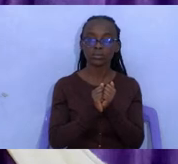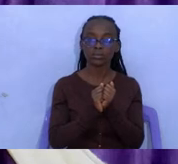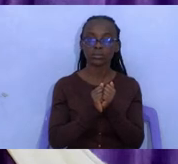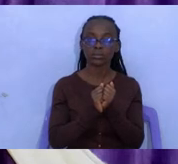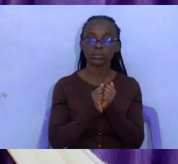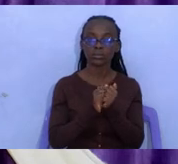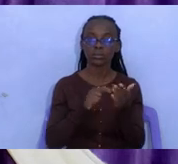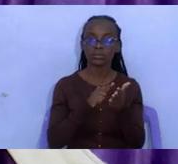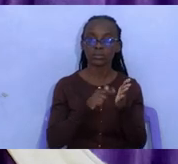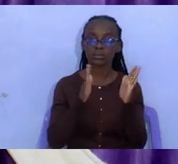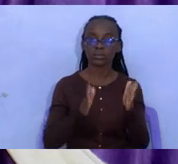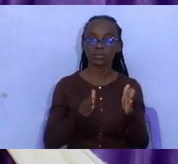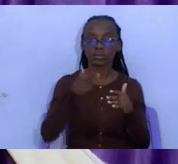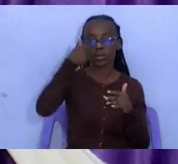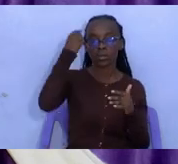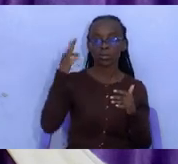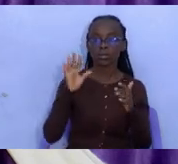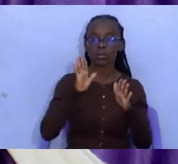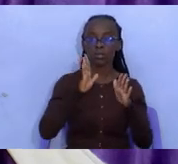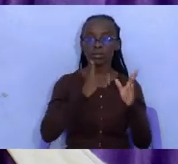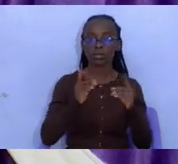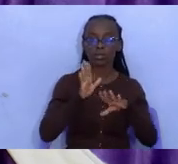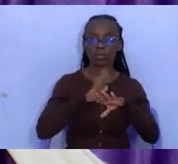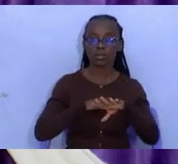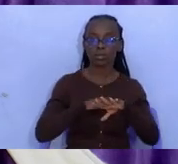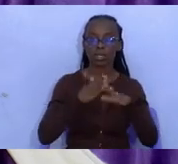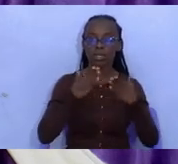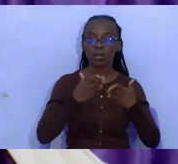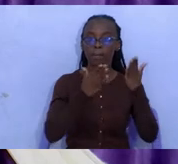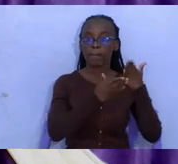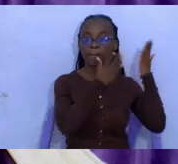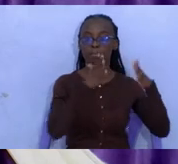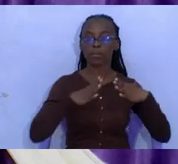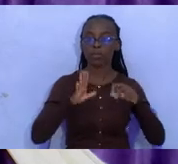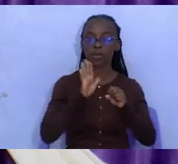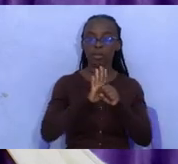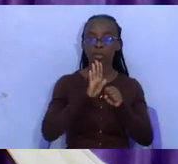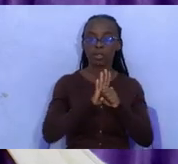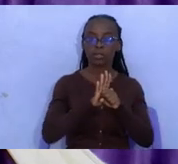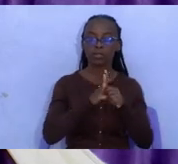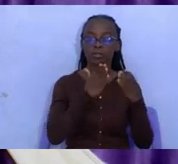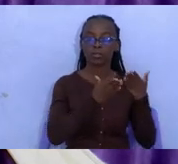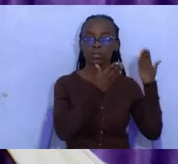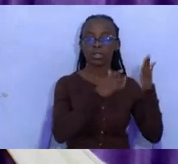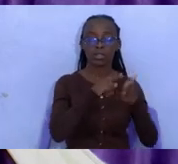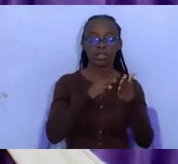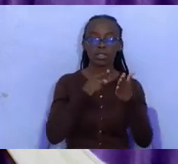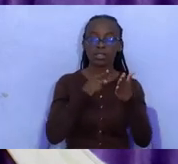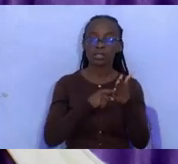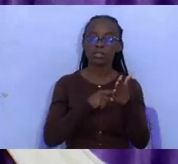Huyu mtu kwa sababu ya matendo yake mazuri aliwapatia watu sadaka nyingi, aliwapatia masikini. Huyu mtu alikuwa na compassion.